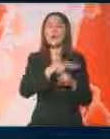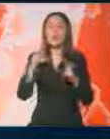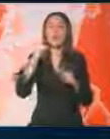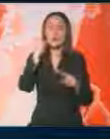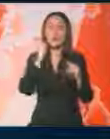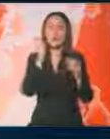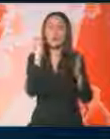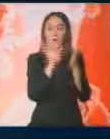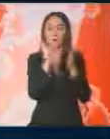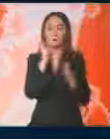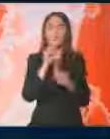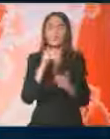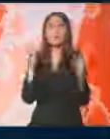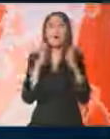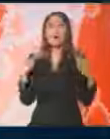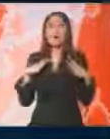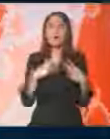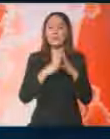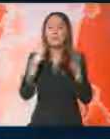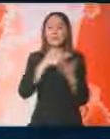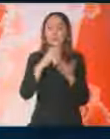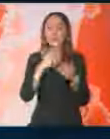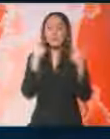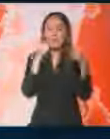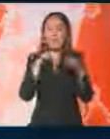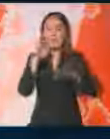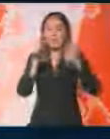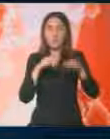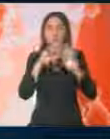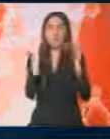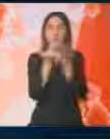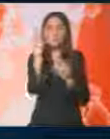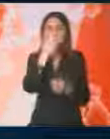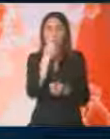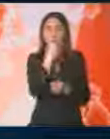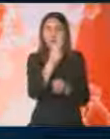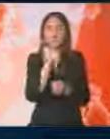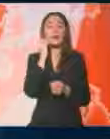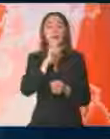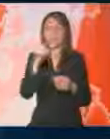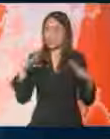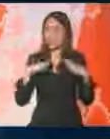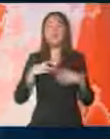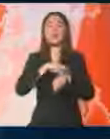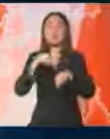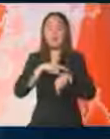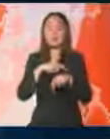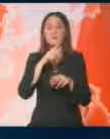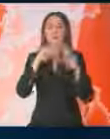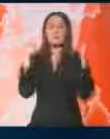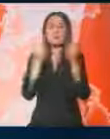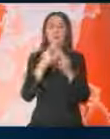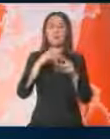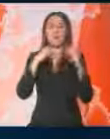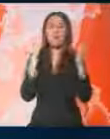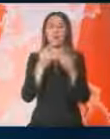Đaci najveći deo malog odmora provedu pored robota koji se nalaze u holu škole, a kada nisu na odmoru, na časovima svet oko nas